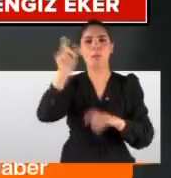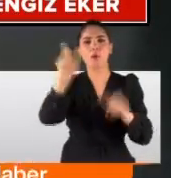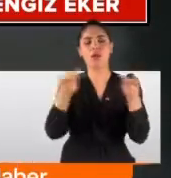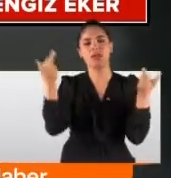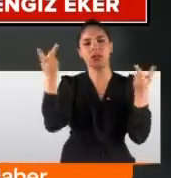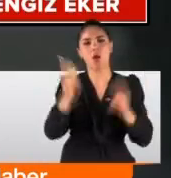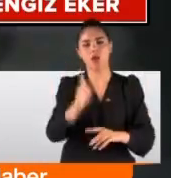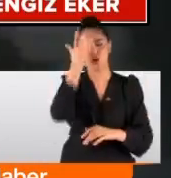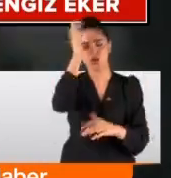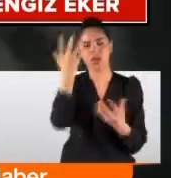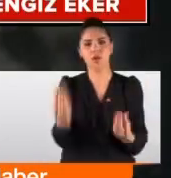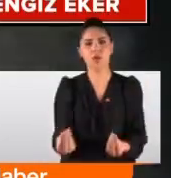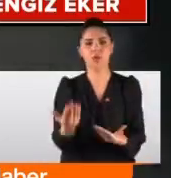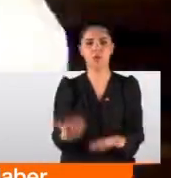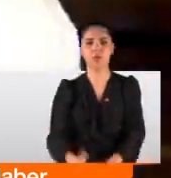düştü.